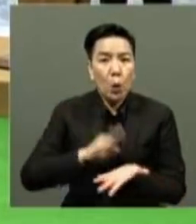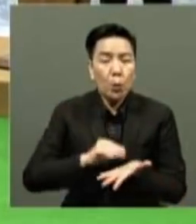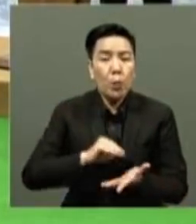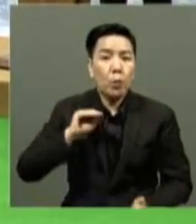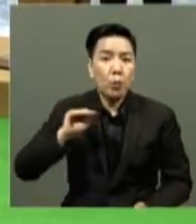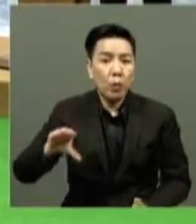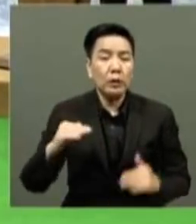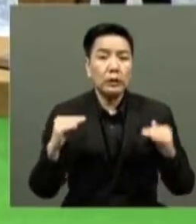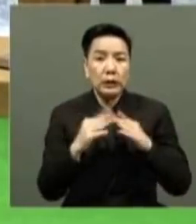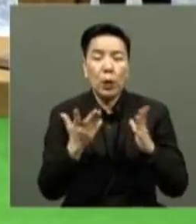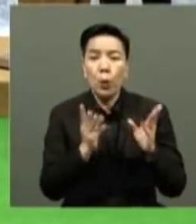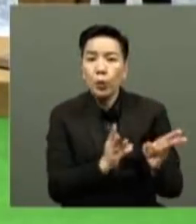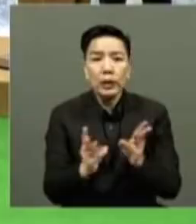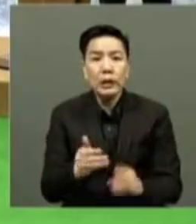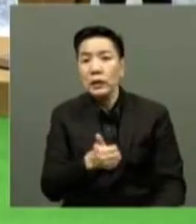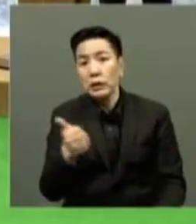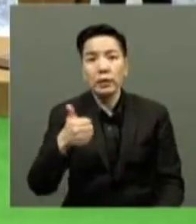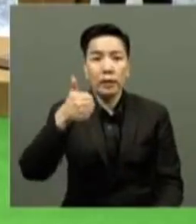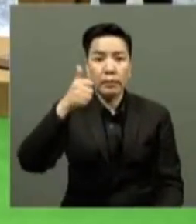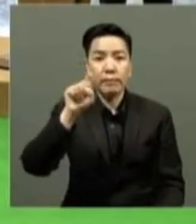นี่พรุ่งนี้ก็ผมเชื่อคำว่าจะก็จะเพิ่มขึ้นจากตัวเล็กขึ้นไปอีกครับครับมีสอบถามเข้ามาครับว่าถ้าเกิดผู้พิทักษ์สิทธิ์เนี่ยติดต่อมาหาคนที่ลงทะเบียนไว้แต่ว่าตัวผู้ที่ลงทะเบียนอาจจะอยู่ในต่างจังหวัดหรือว่าจังหวัดอื่นนะไม่สามารถไปพบกับผู้พิทักษ์สิทธิ์ได้ตามนะจะเสียสิทธิ์หรือไม่สามารถส่งข้อมูลให้กับผู้9สิทธิ์ผ่านช่องทางอื่นๆหรือไม่ครับครับคราวนี้ของรินดันนะครับว่าจะไม่มีการเสียสิทธิ์นะครับท่านได้ท่านที่ได้แจ้งสถานที่ให้เราไปติดต่อในตอนกระบวนการการธนษิตเนี้ยจมที่จะไปหาท่านที่ที่อยู่ที่ท่านแจ้งไว้